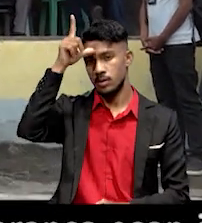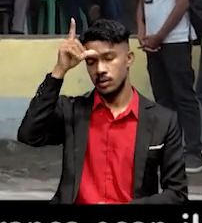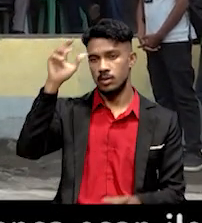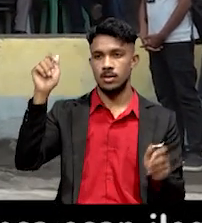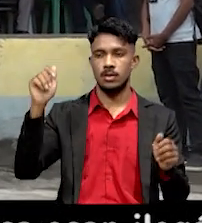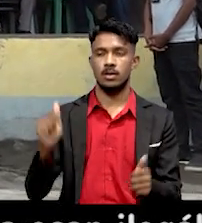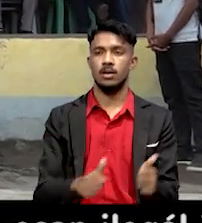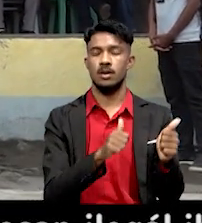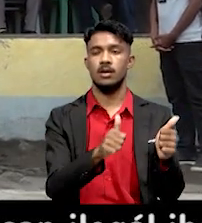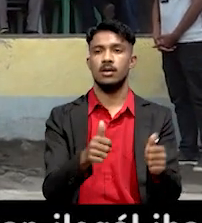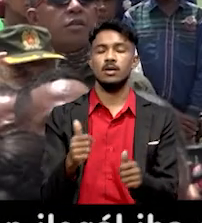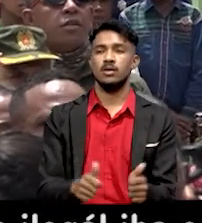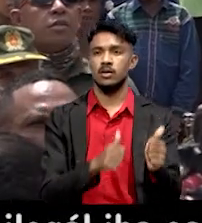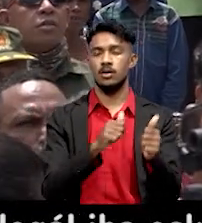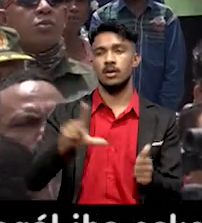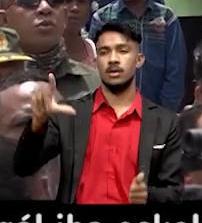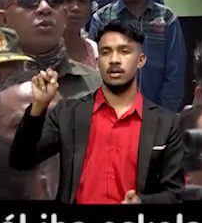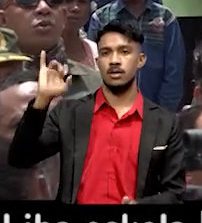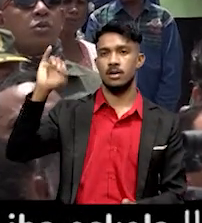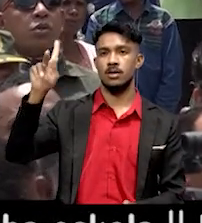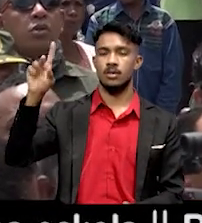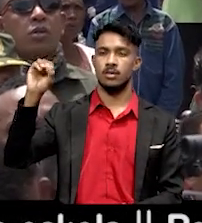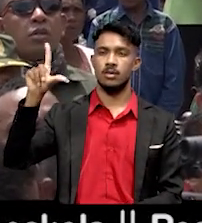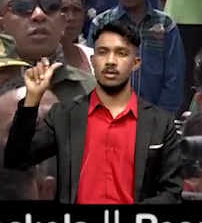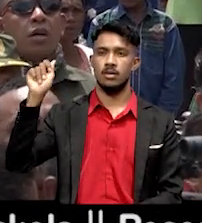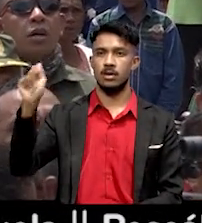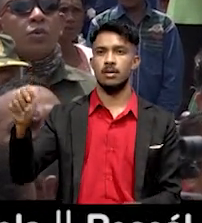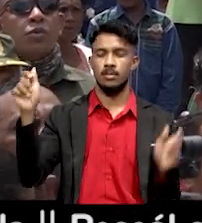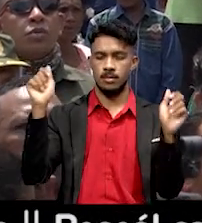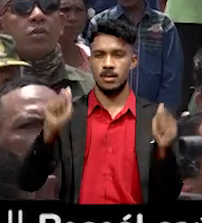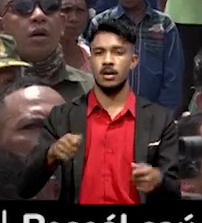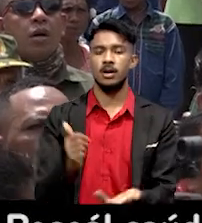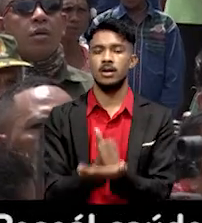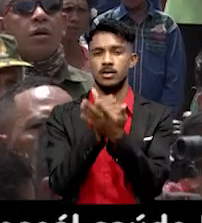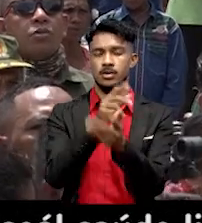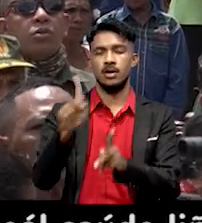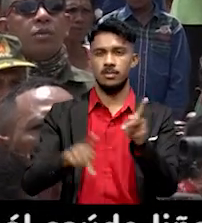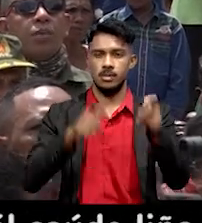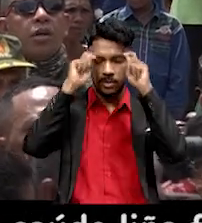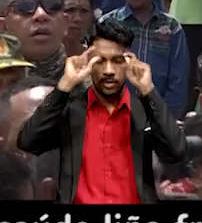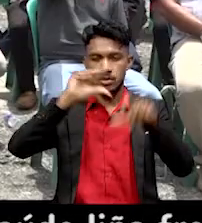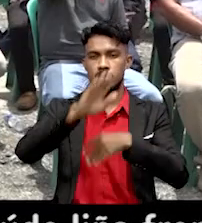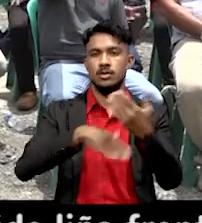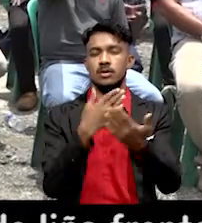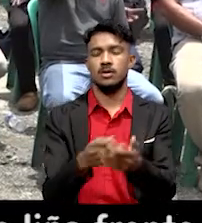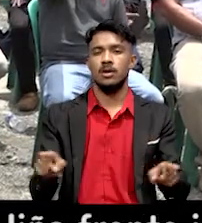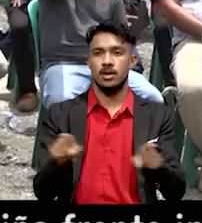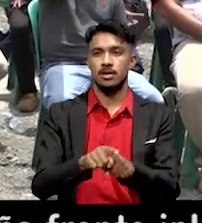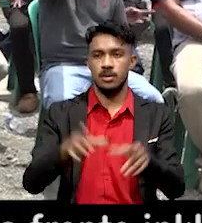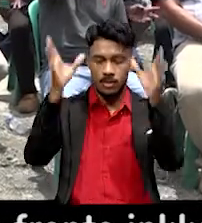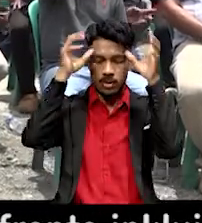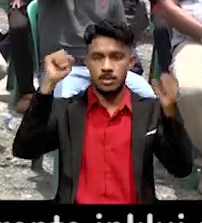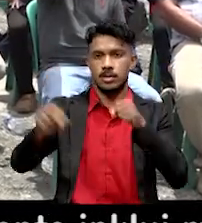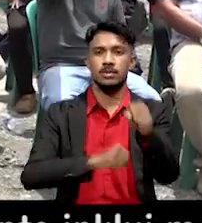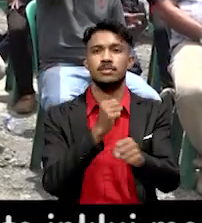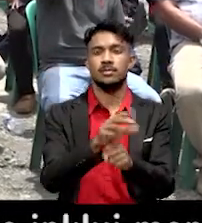lautur saudojo Nicola Lobato nia Aim Fatin ho di servi povo Timor Leste tomak ba inghira sai Presidente Republika ba mandatu